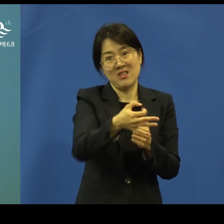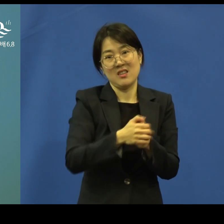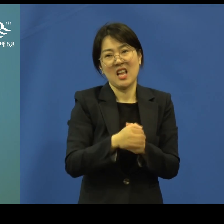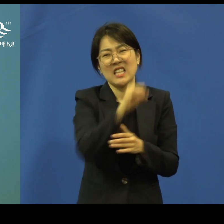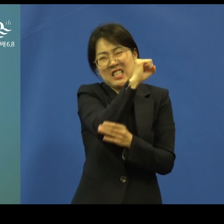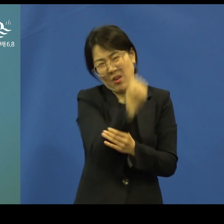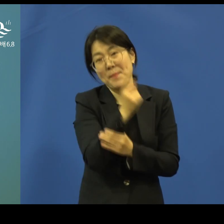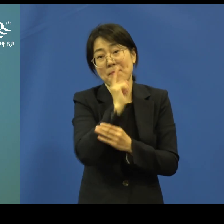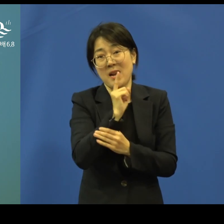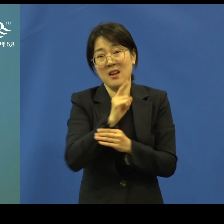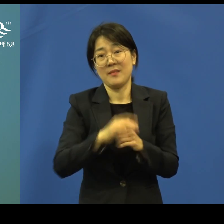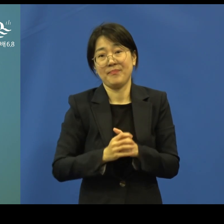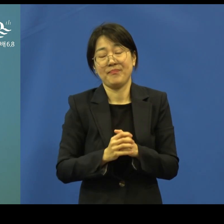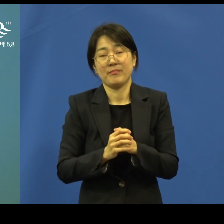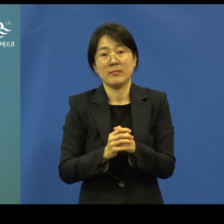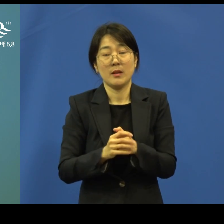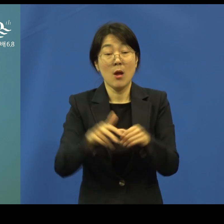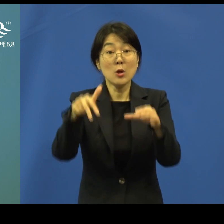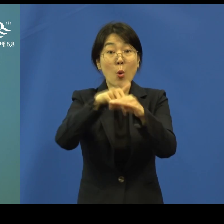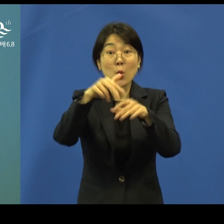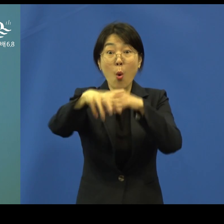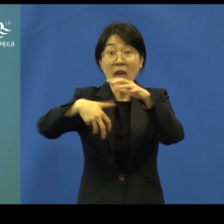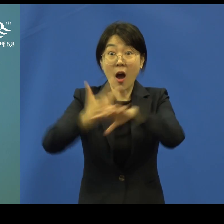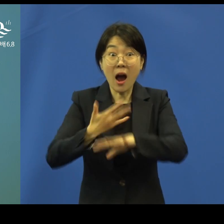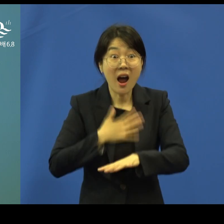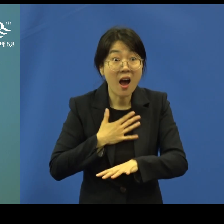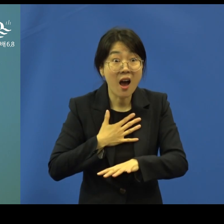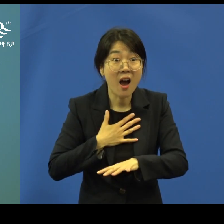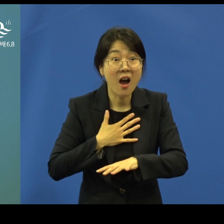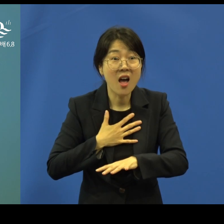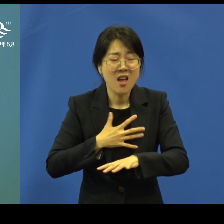변질되었다. 종교개혁이 일어났던 이유도 거기에 있죠.